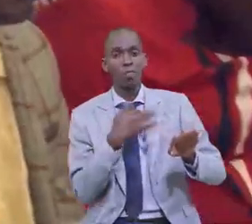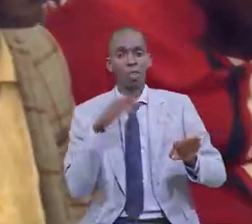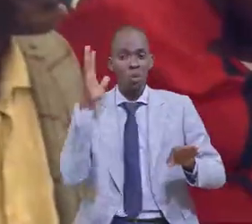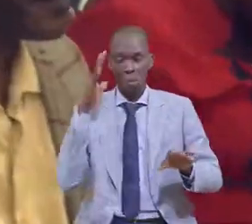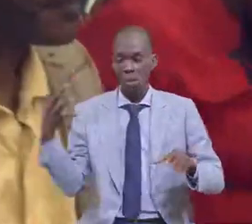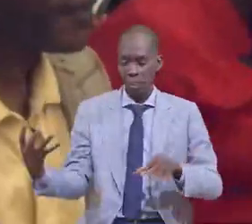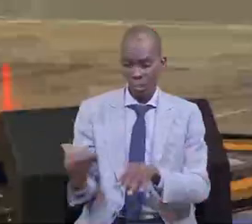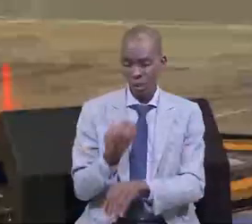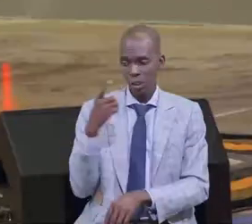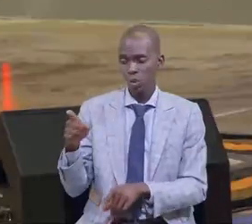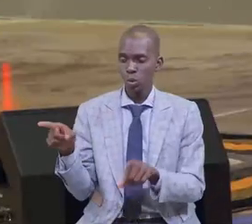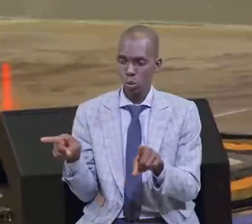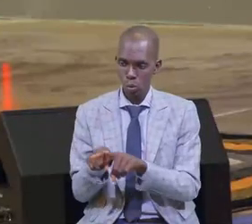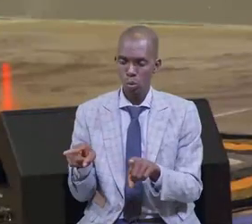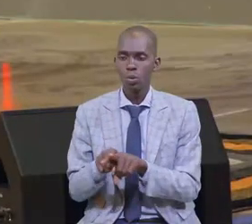t'emporteront.